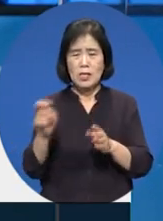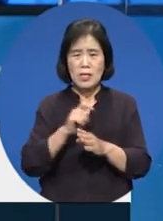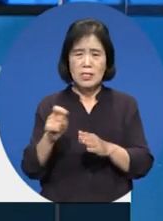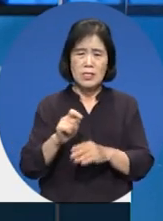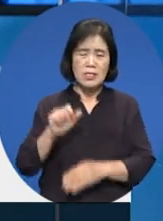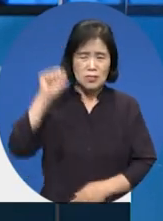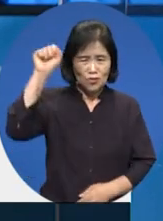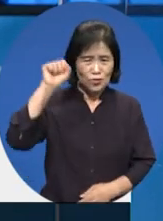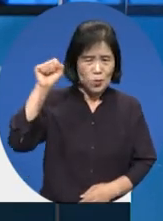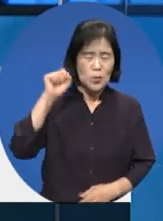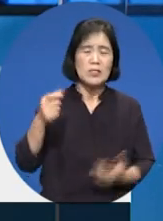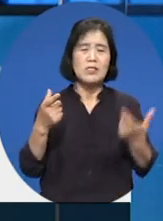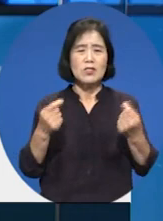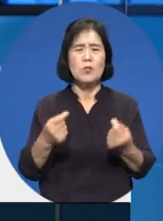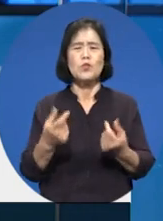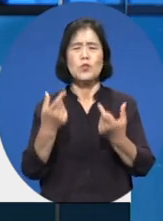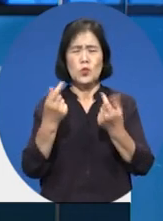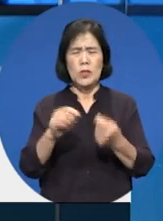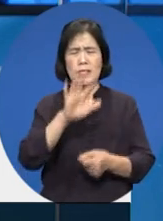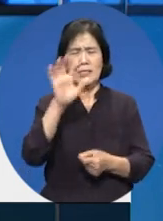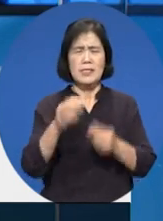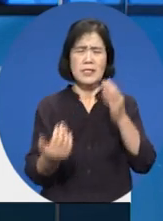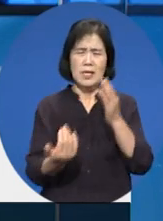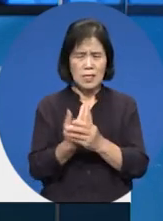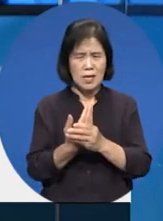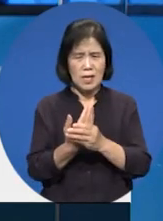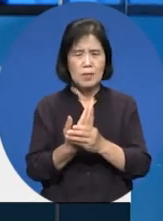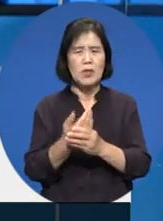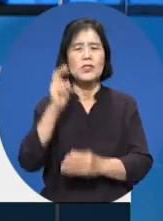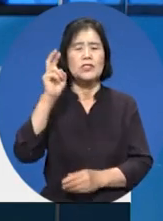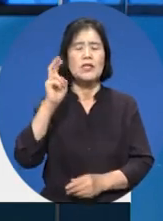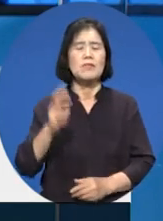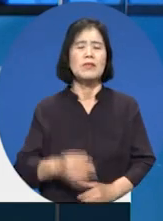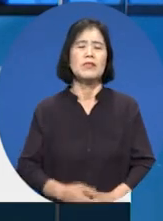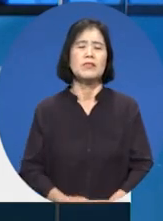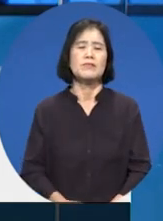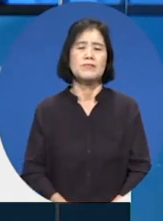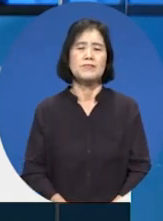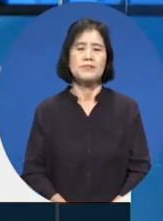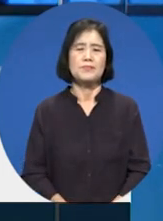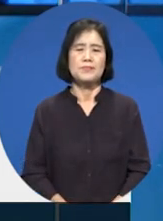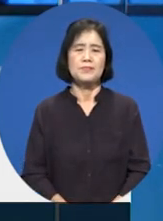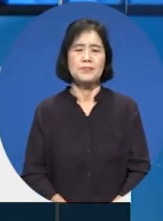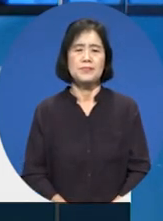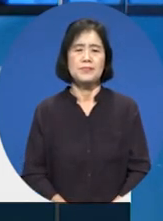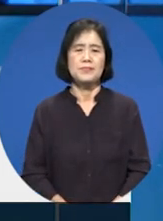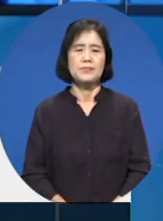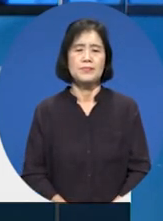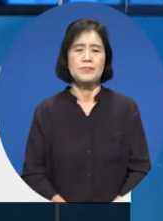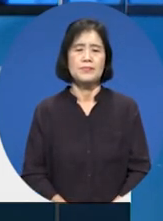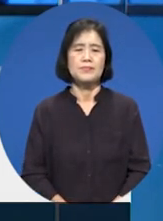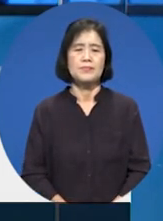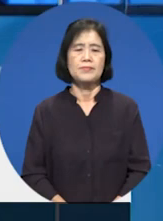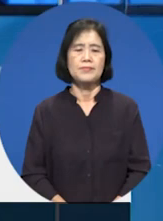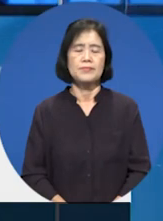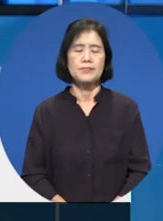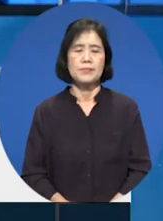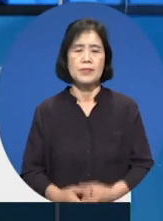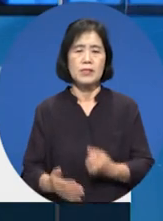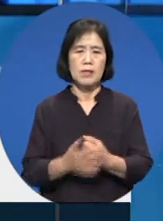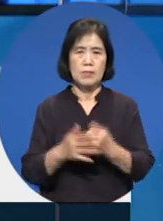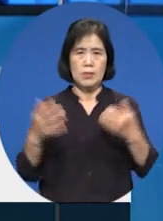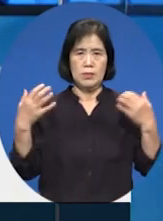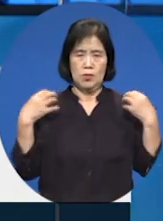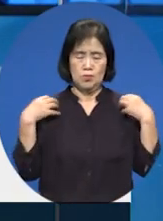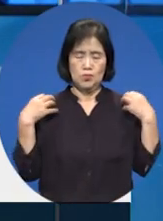데모했던 것처럼 똑같은 사태가 벌어지지 않으려고 장담할 수가 없는 상황이 이제 앞으로는 점점 가속화될 거라고 저는 봅니다. 따라서 정부는